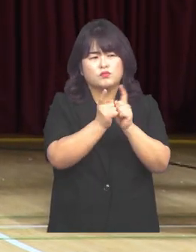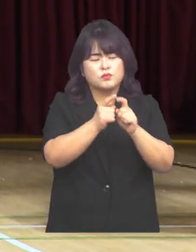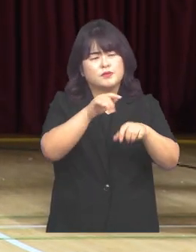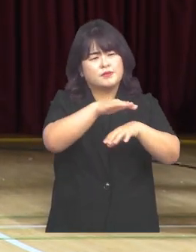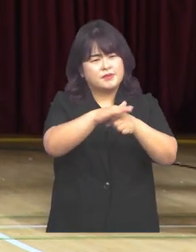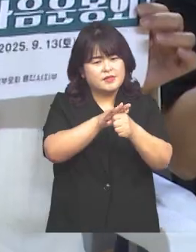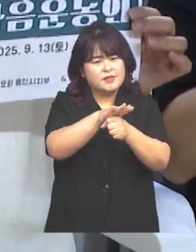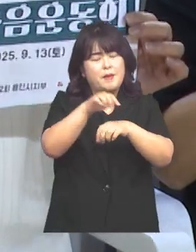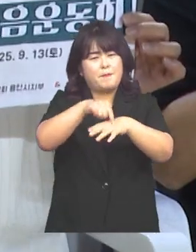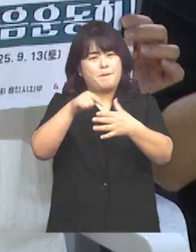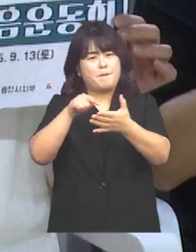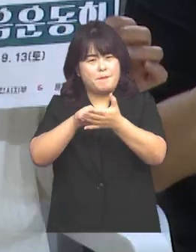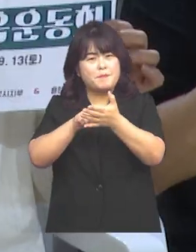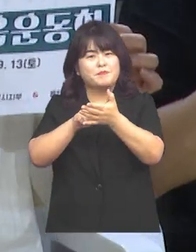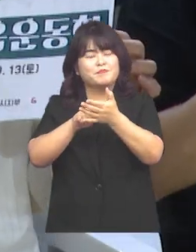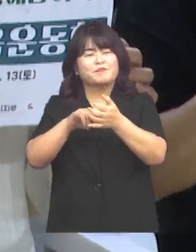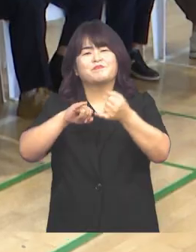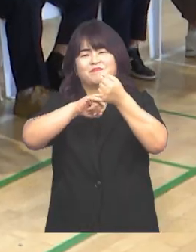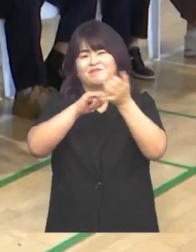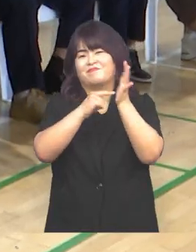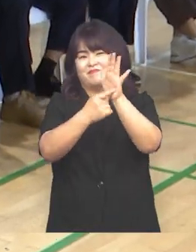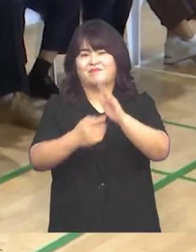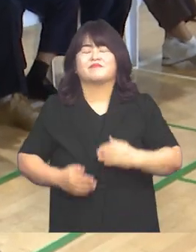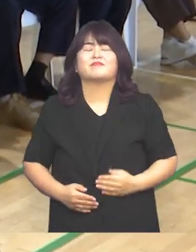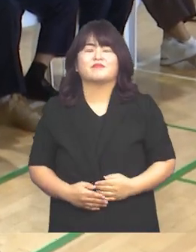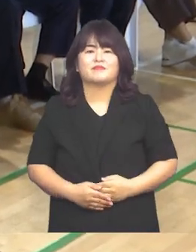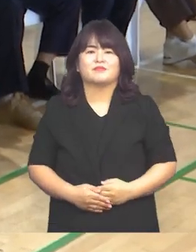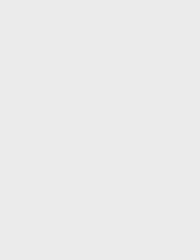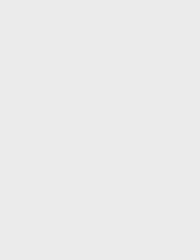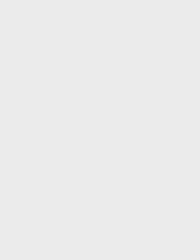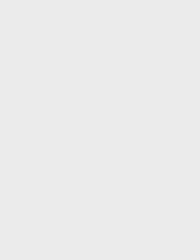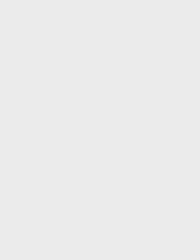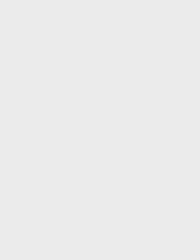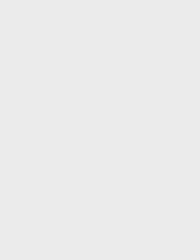기쁨을 나누는 행복한 시간 가지시기 바란다고 말했습니다.